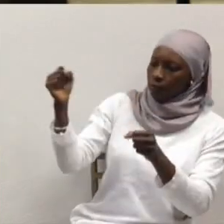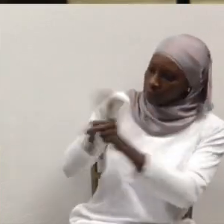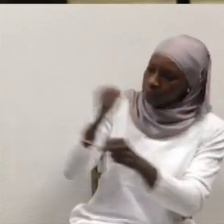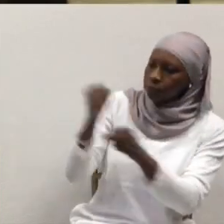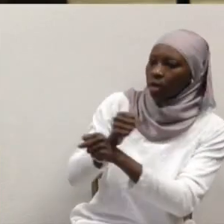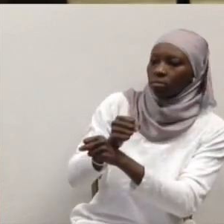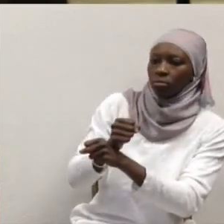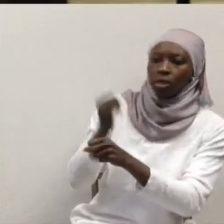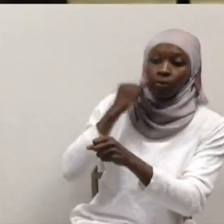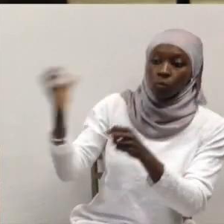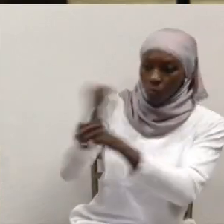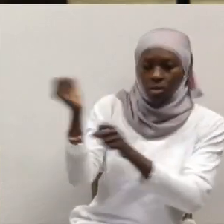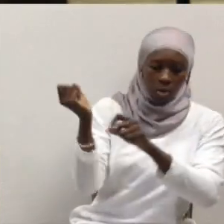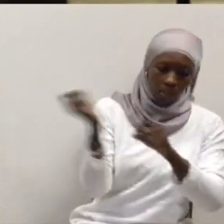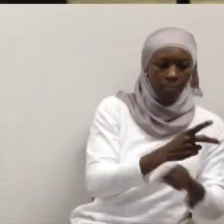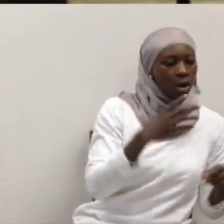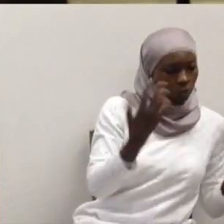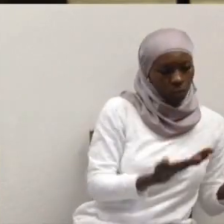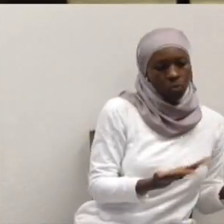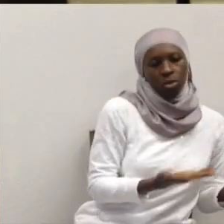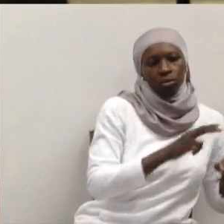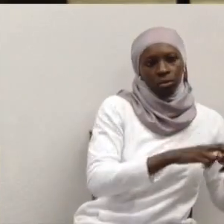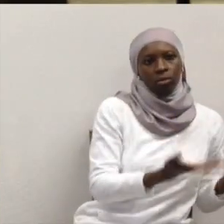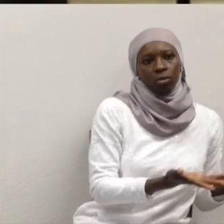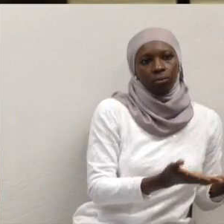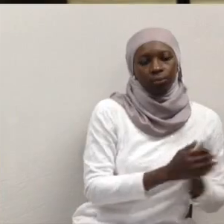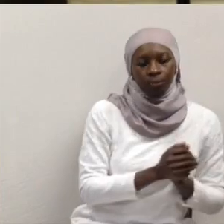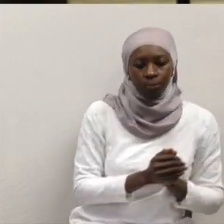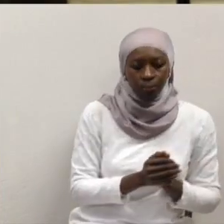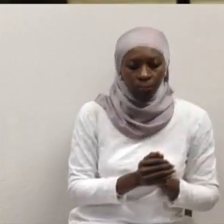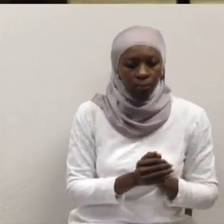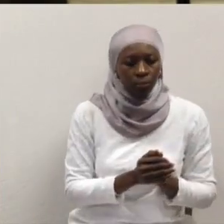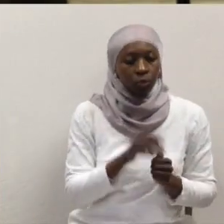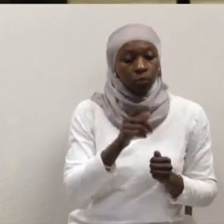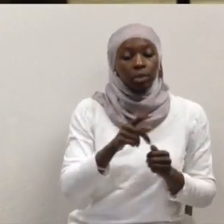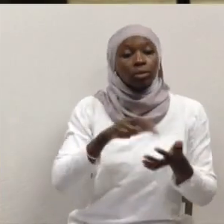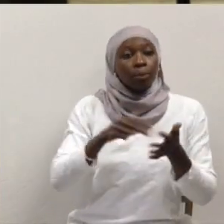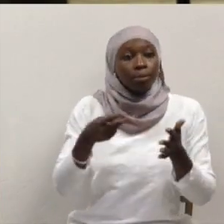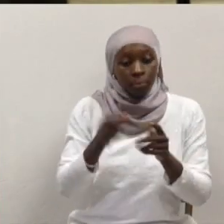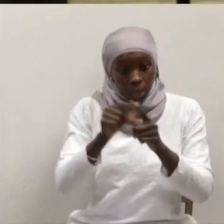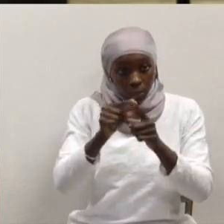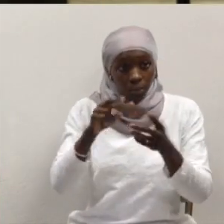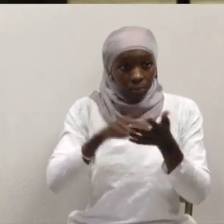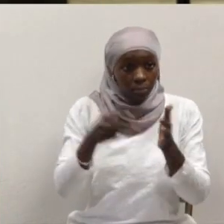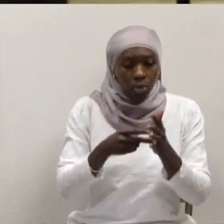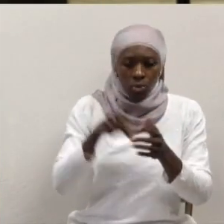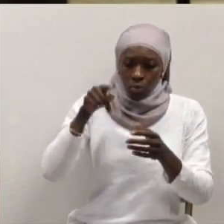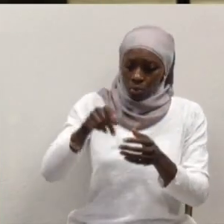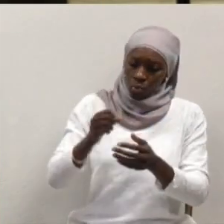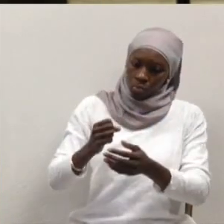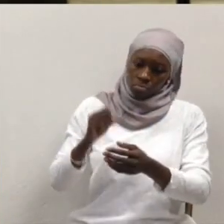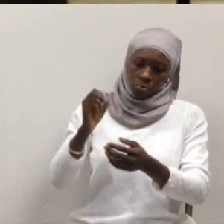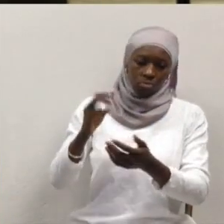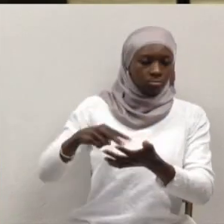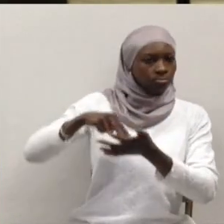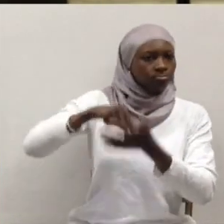if they let him down. So تُعَزِّرُوهُ means you stand as men, take his back and